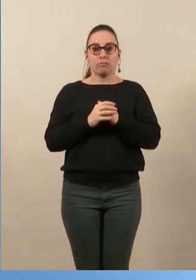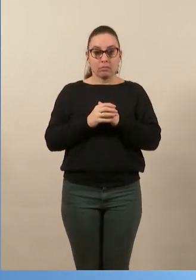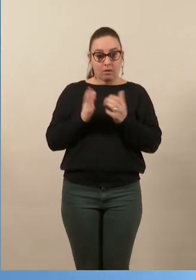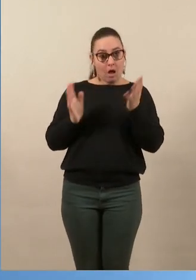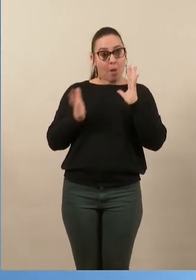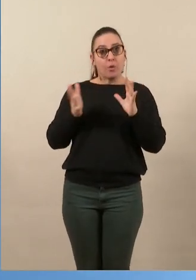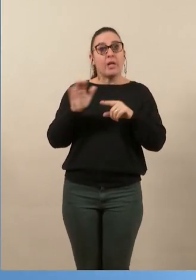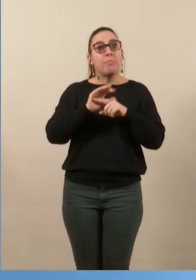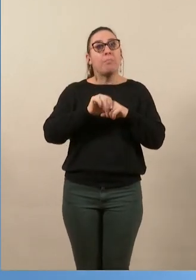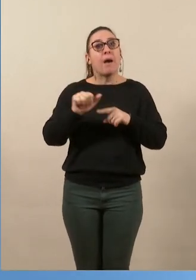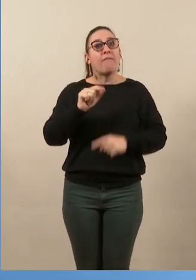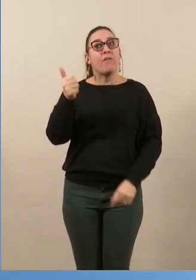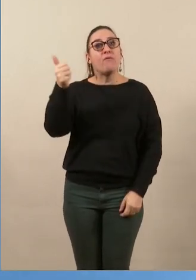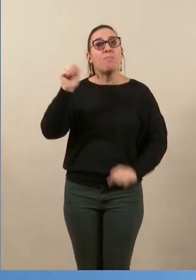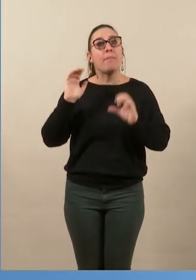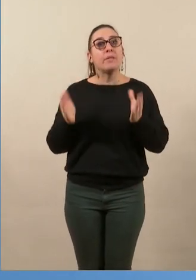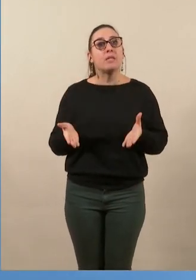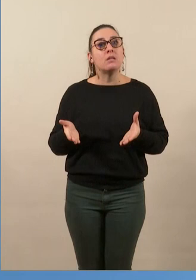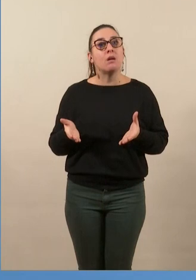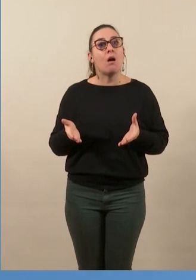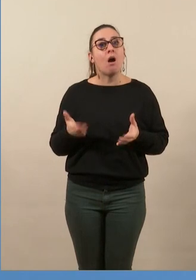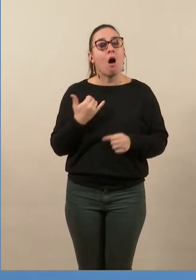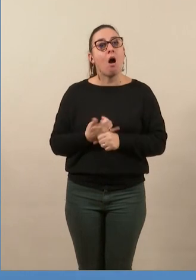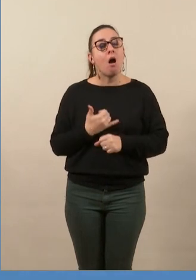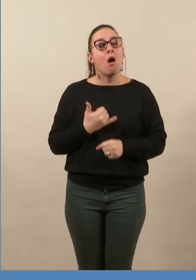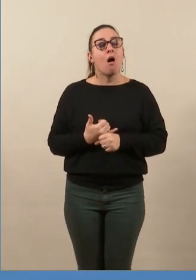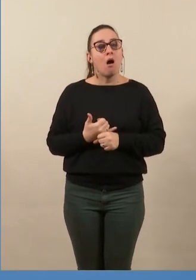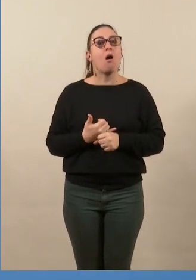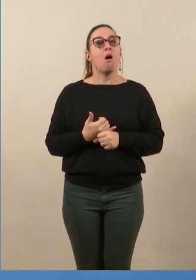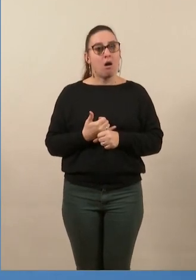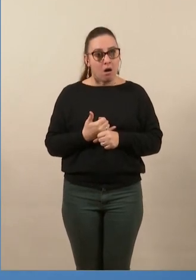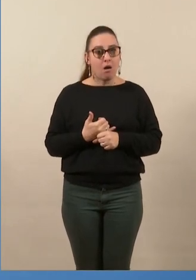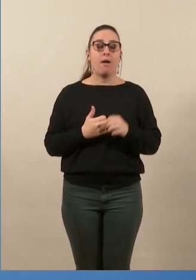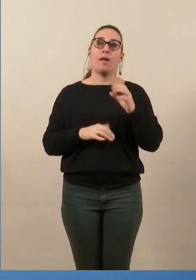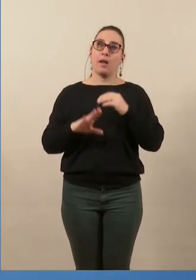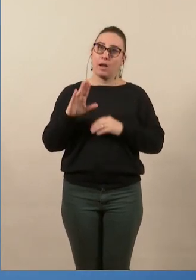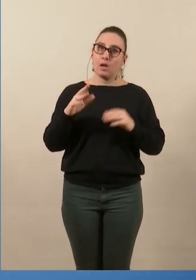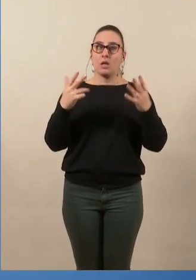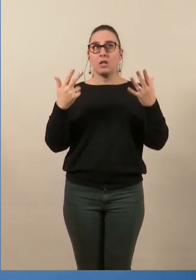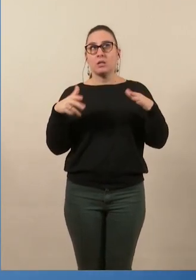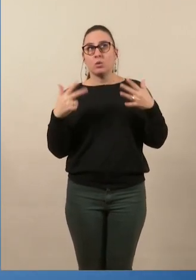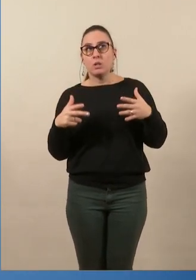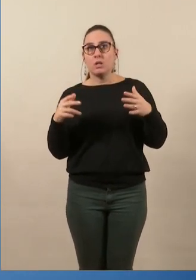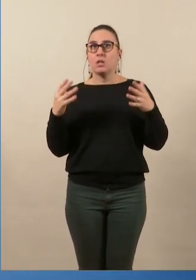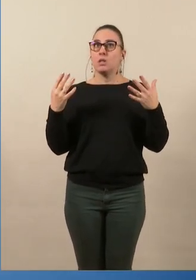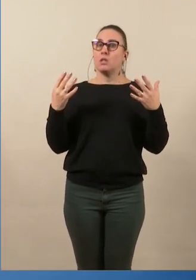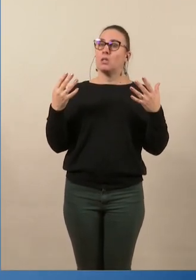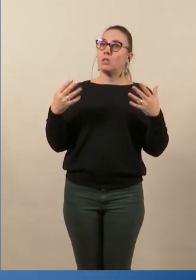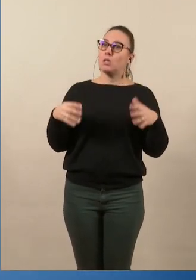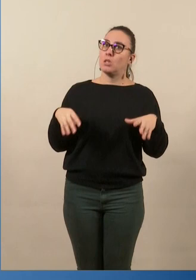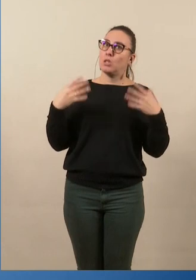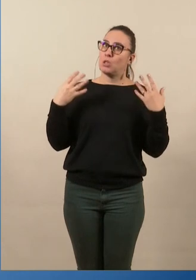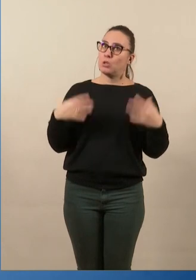fait de votre main et c'est le ça serait le cas pour les 18 19